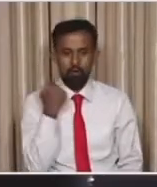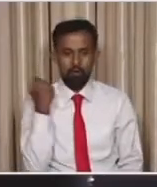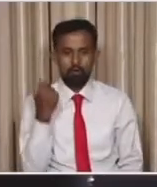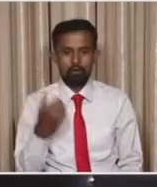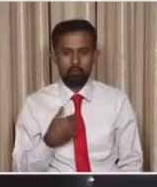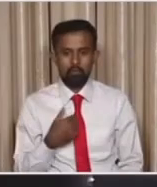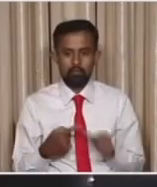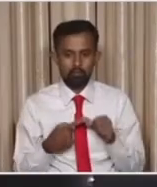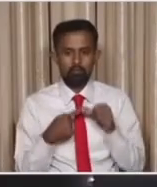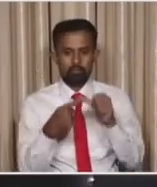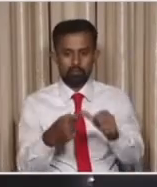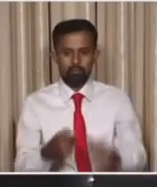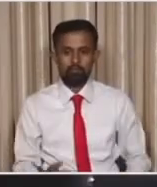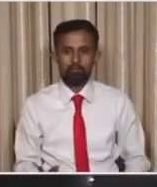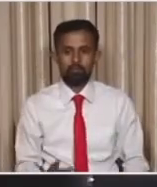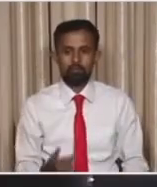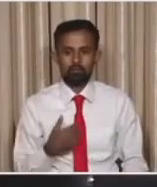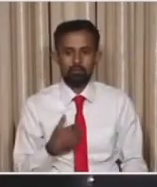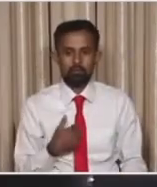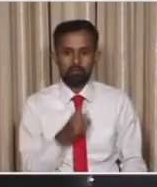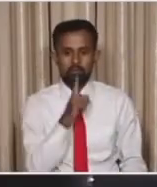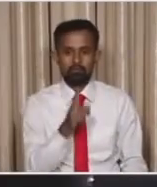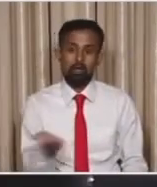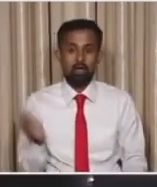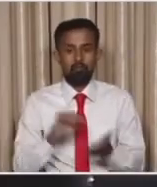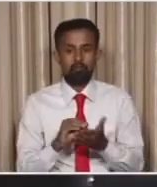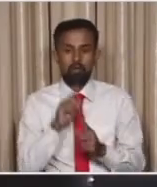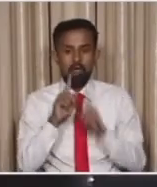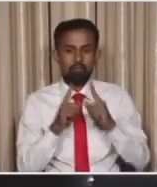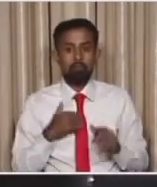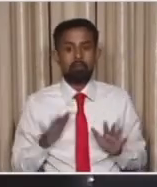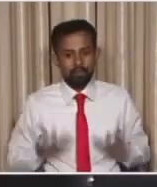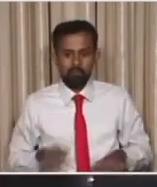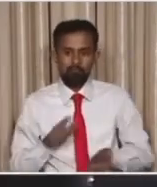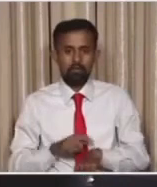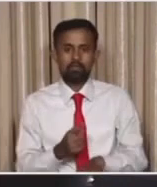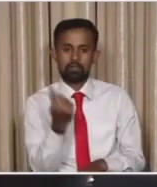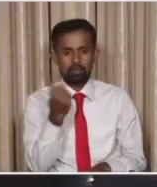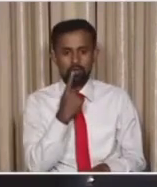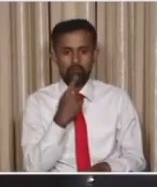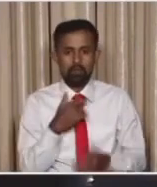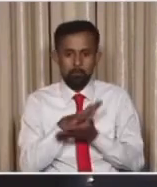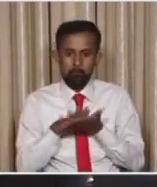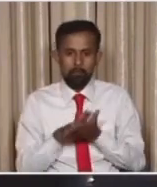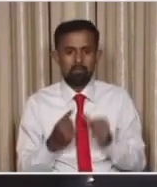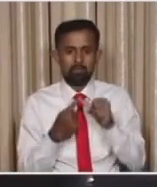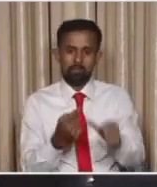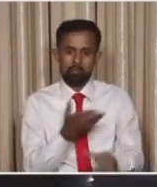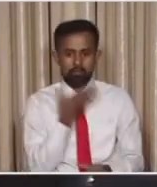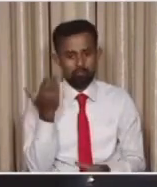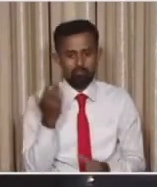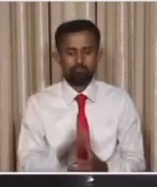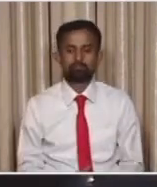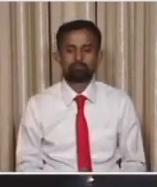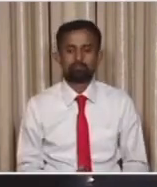මේ පිළිතුරු දෙන්න තියෙන නිසා මම ඉල්ලා සිටිනවා ආය දවසක් කතා කරනවා නම් මමත් ඉන්දෙද්දිම කිව්වොත් මට පැහැදිලි කරලා දෙන්න පුළුවන් කියලා